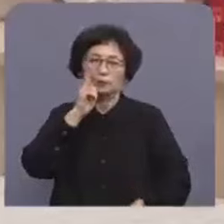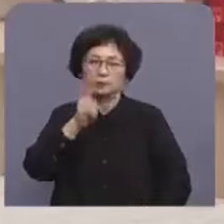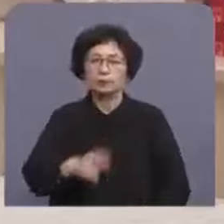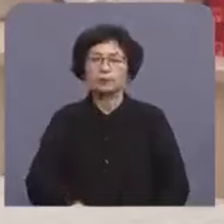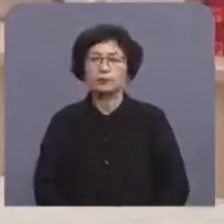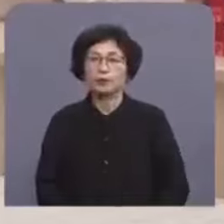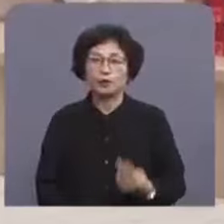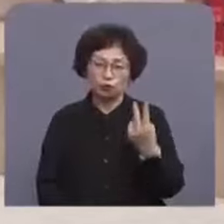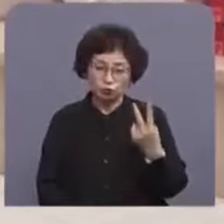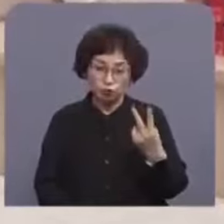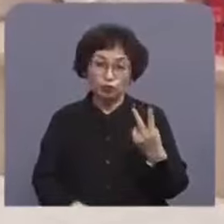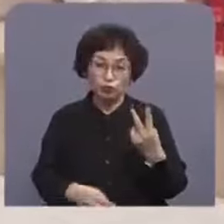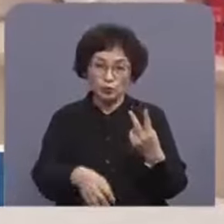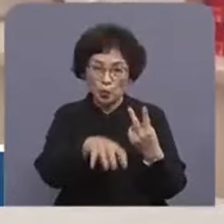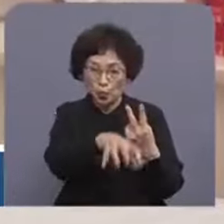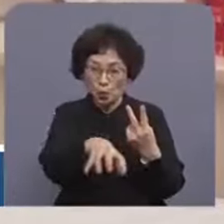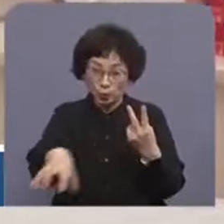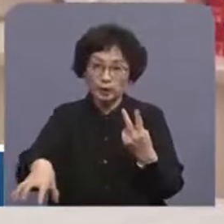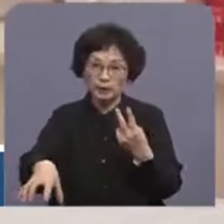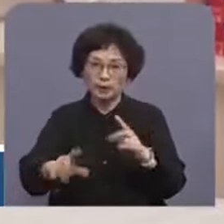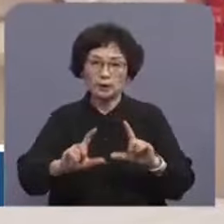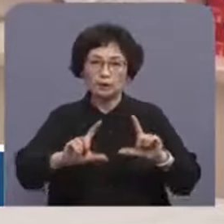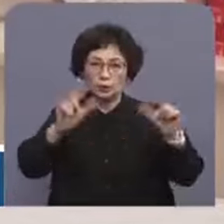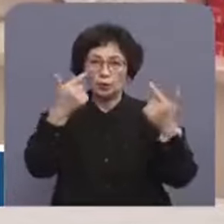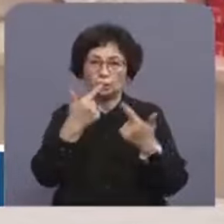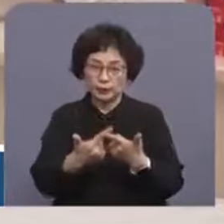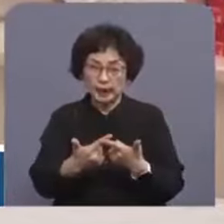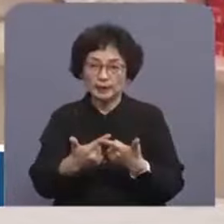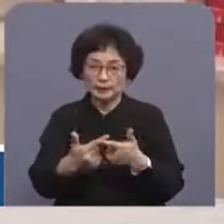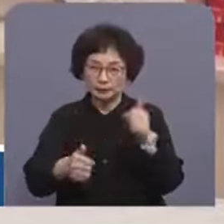두 유통공룡의 동부산 아울렛 대전은